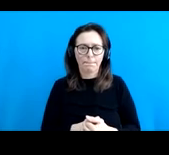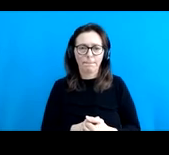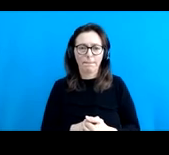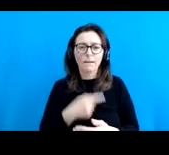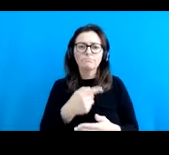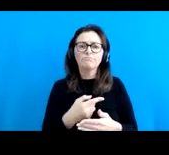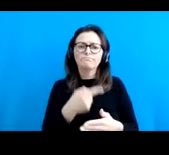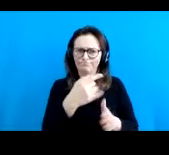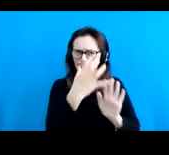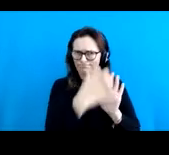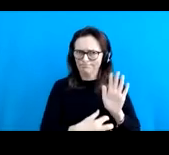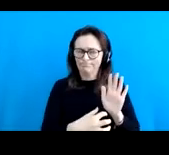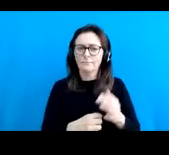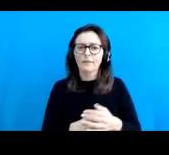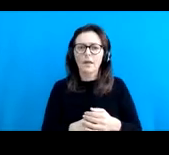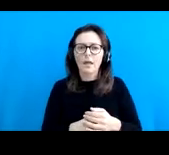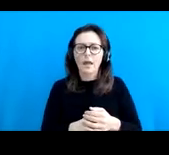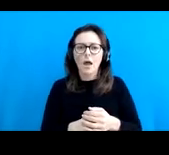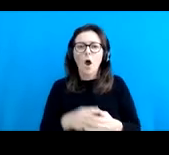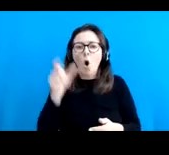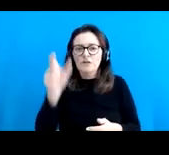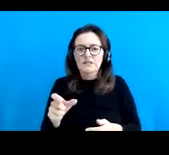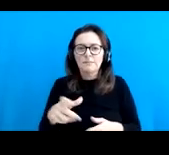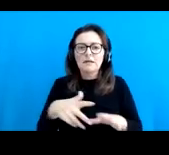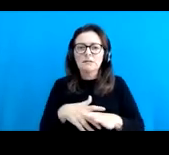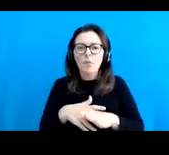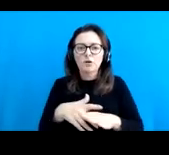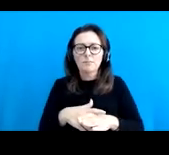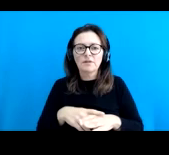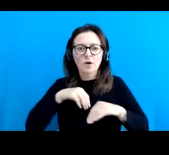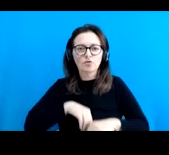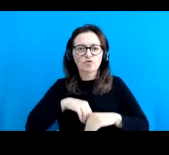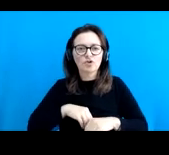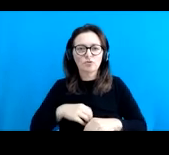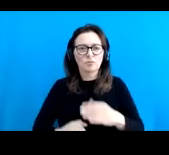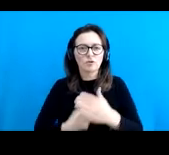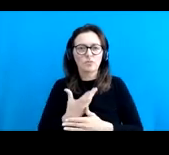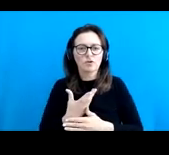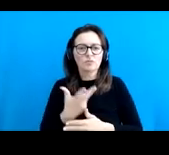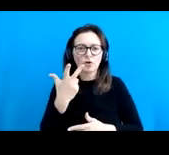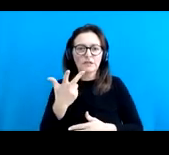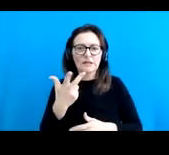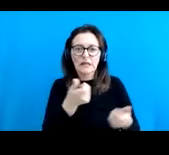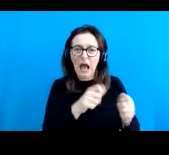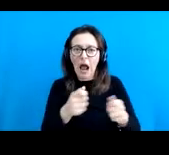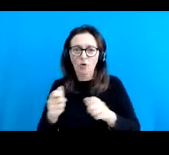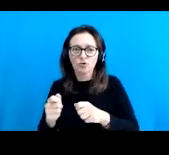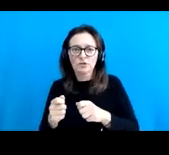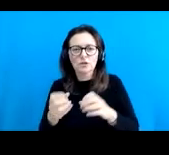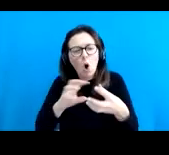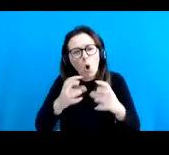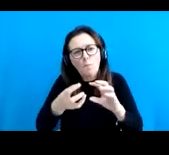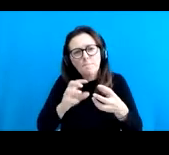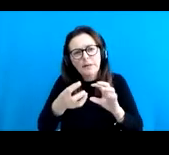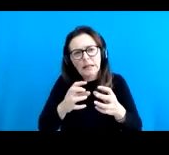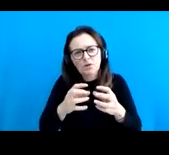Prispevek z naslovom Osebe z motnjami v duševnem razvoju smo tri avtorice zastavile zelo kompleksno, saj so tudi obravnava, pristop